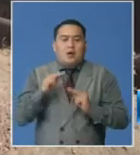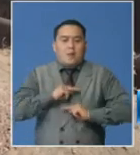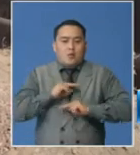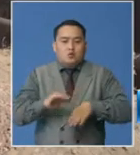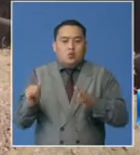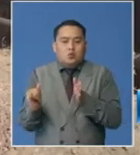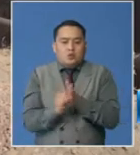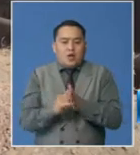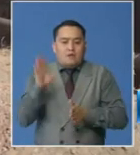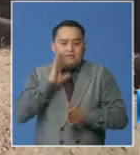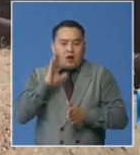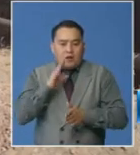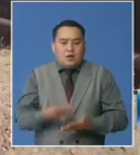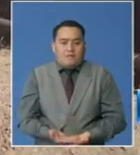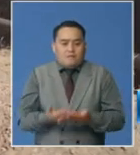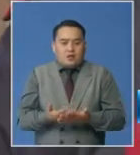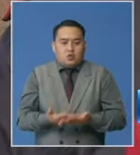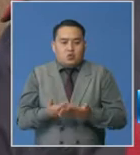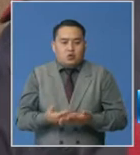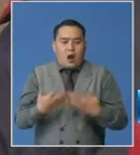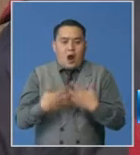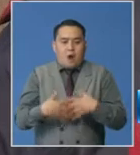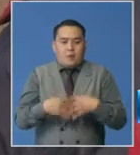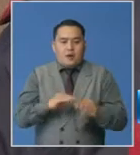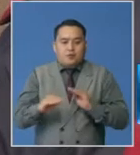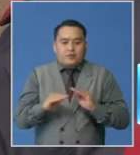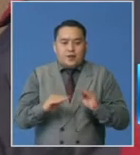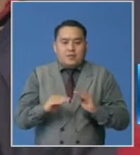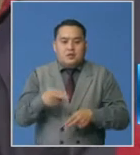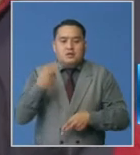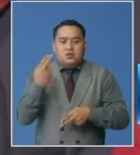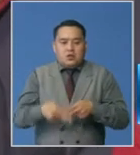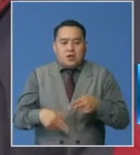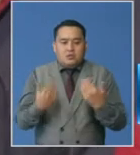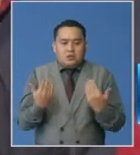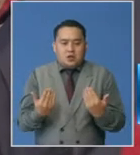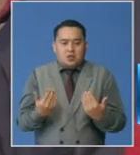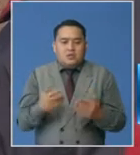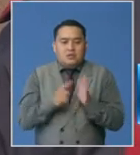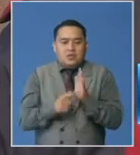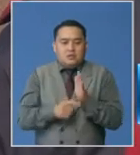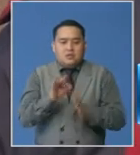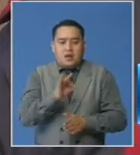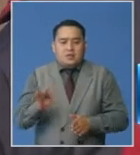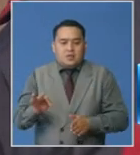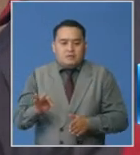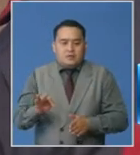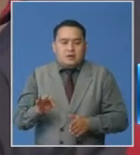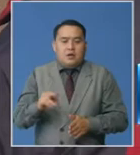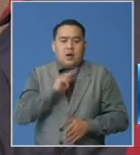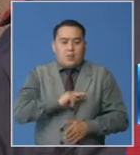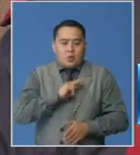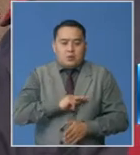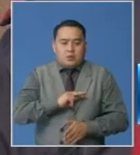по установке водофильтрующего аппарата. В данное время мы завершили 70%